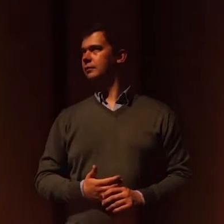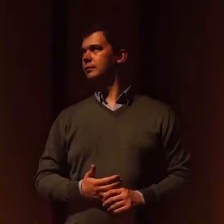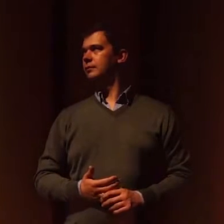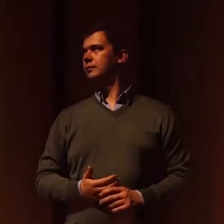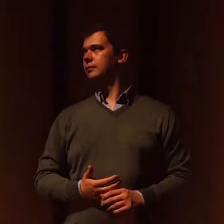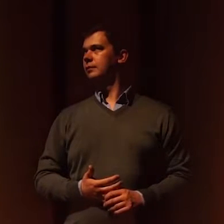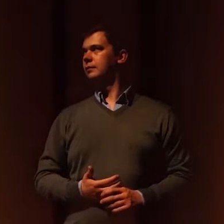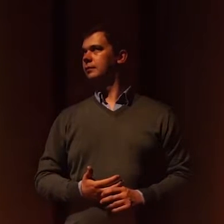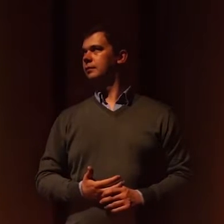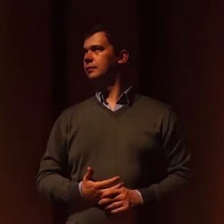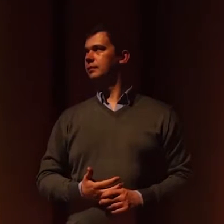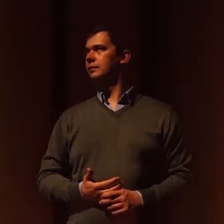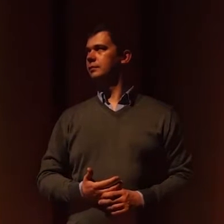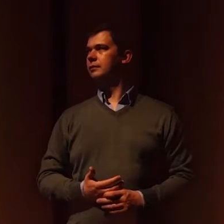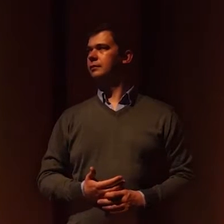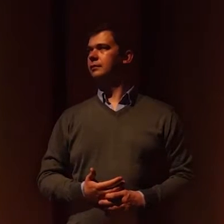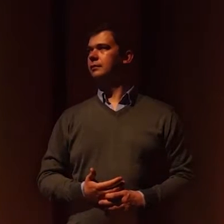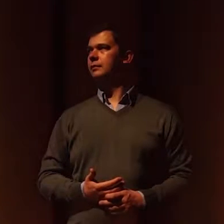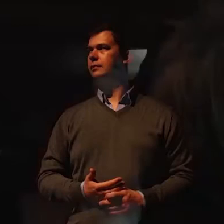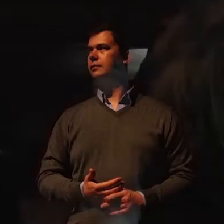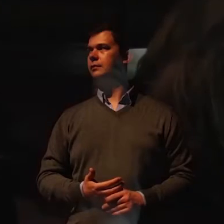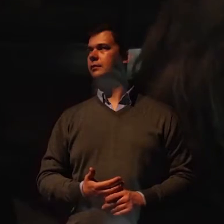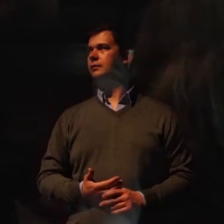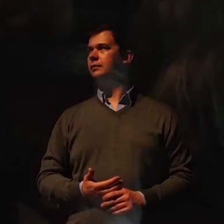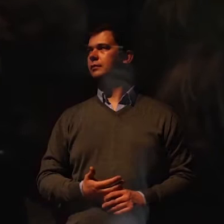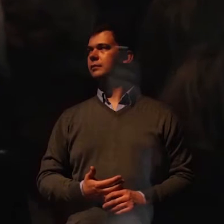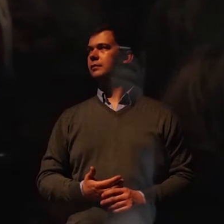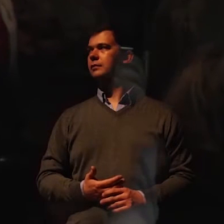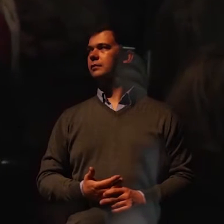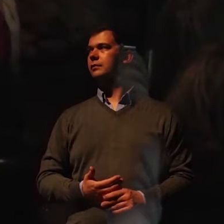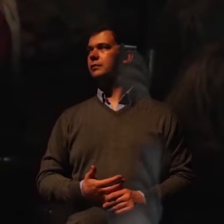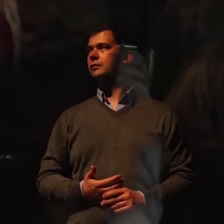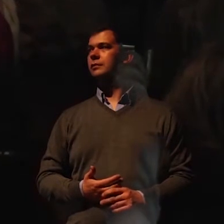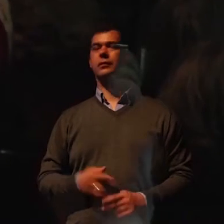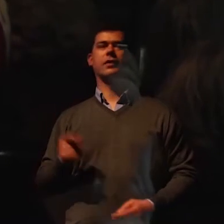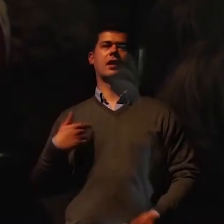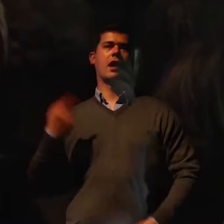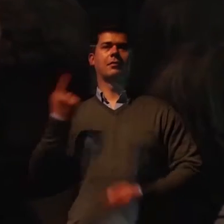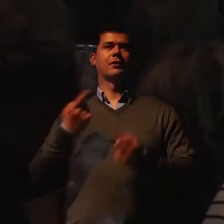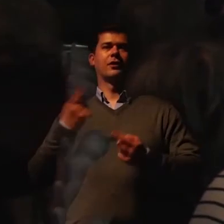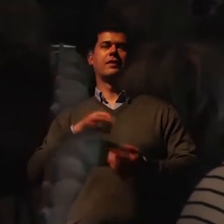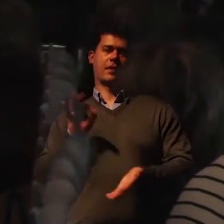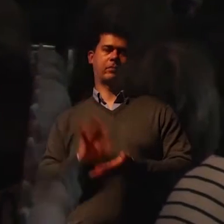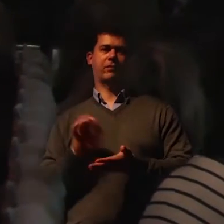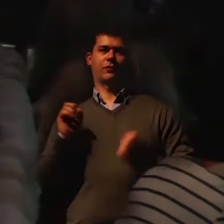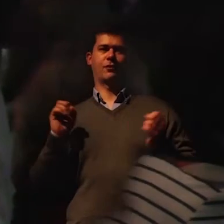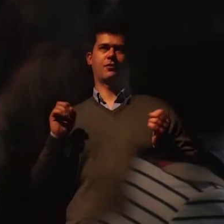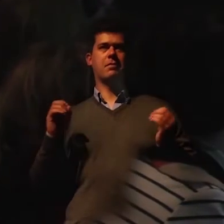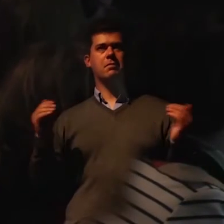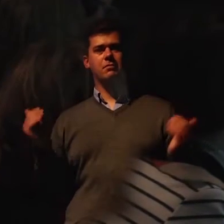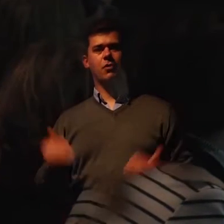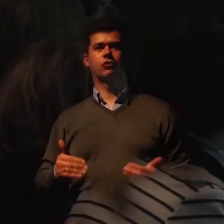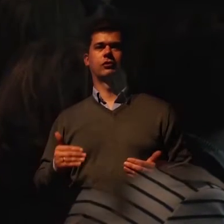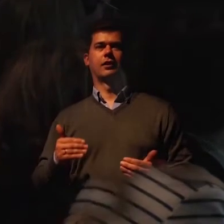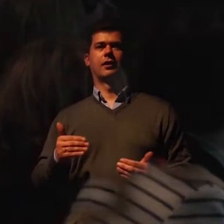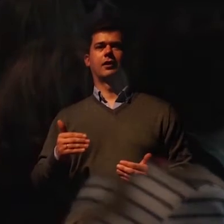przykład administracja państwowa Myślę że na pewno można